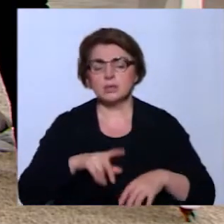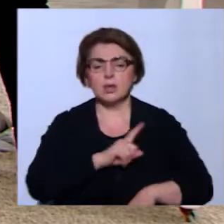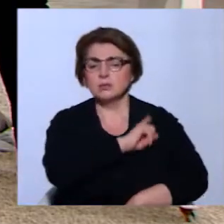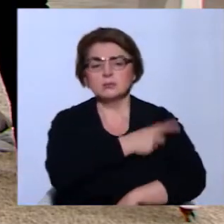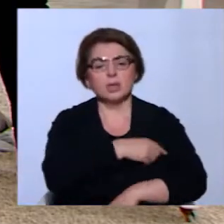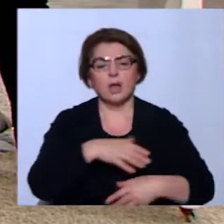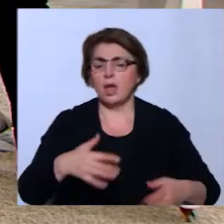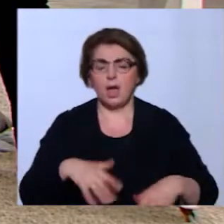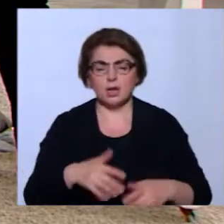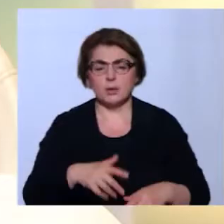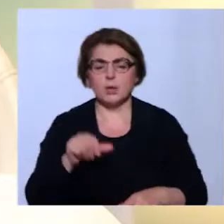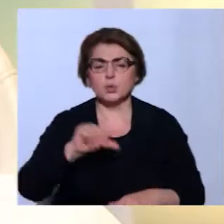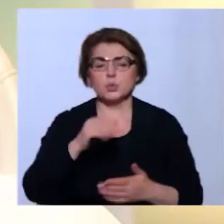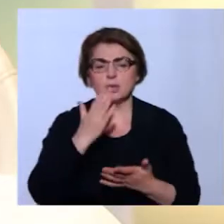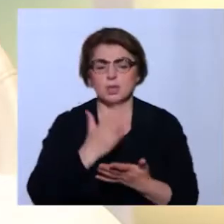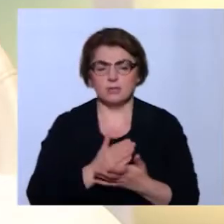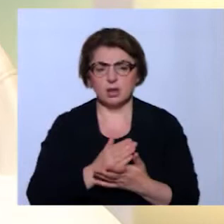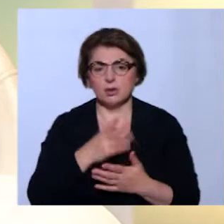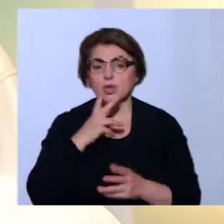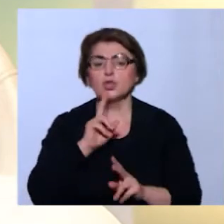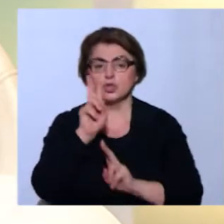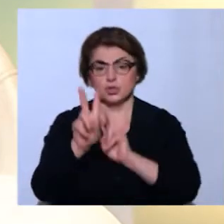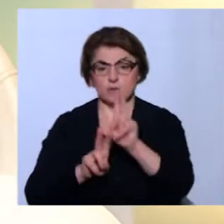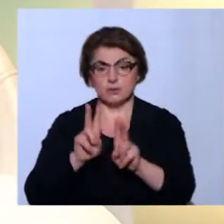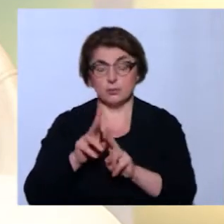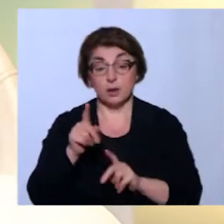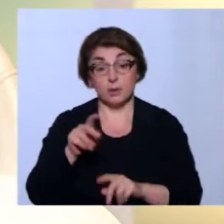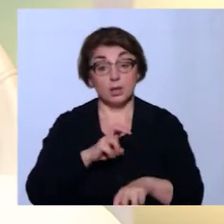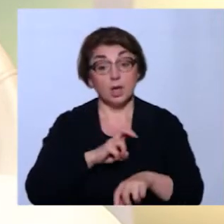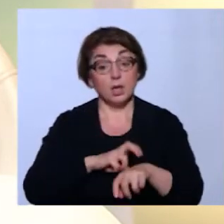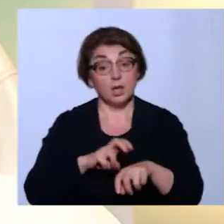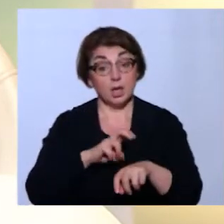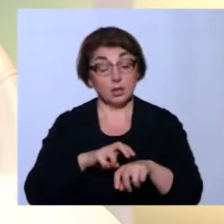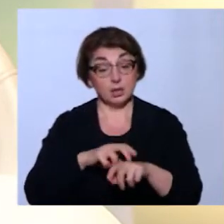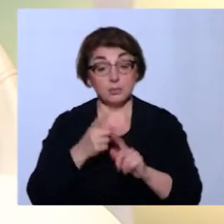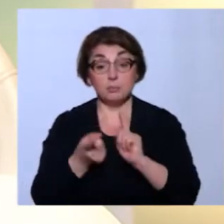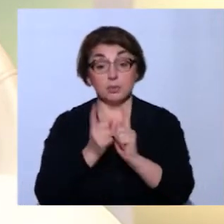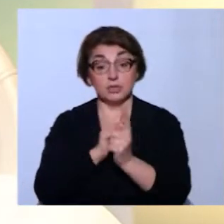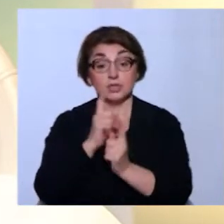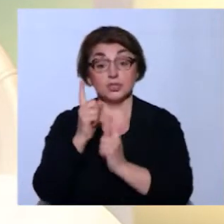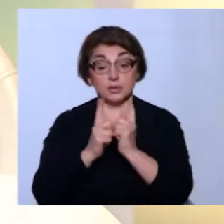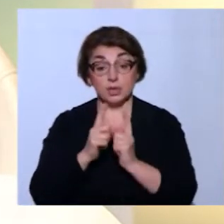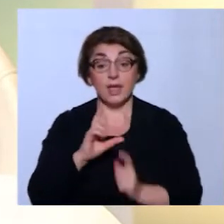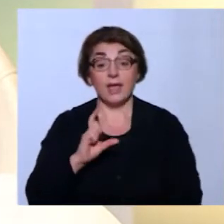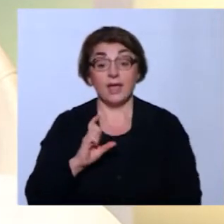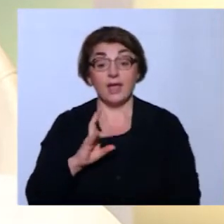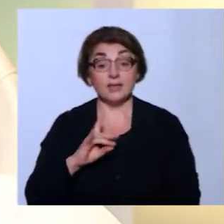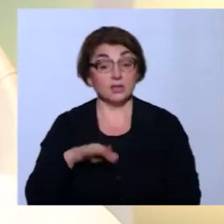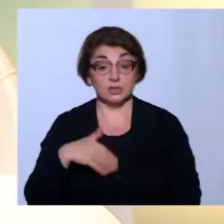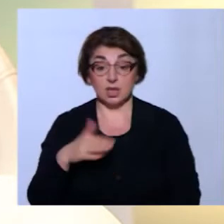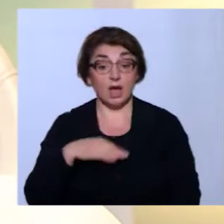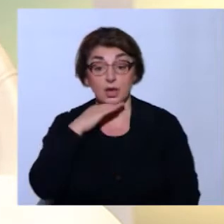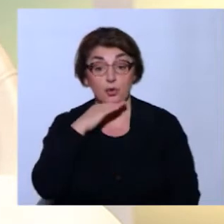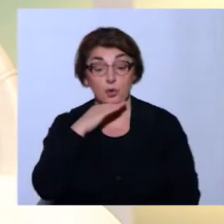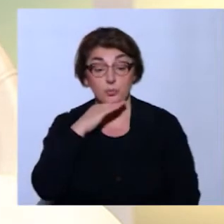ძალა, ცუდად ავარ, ექიმ შეშივლებთ და ექიმი გაგისწორებთ. ენერგია არ ყოფნის? აი რა არის, საიდან მოდის ეს